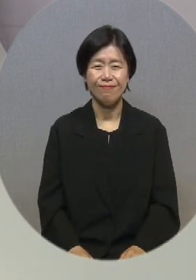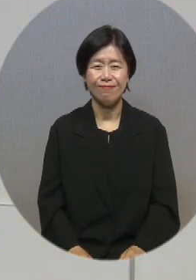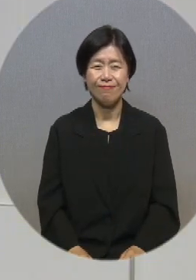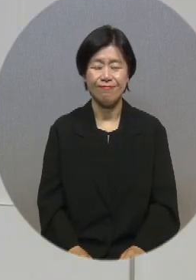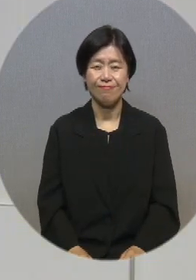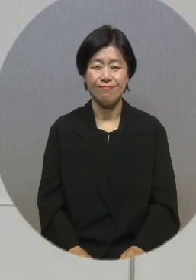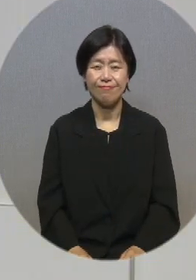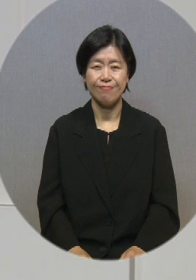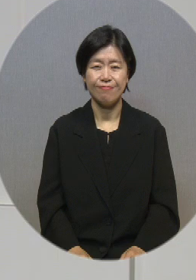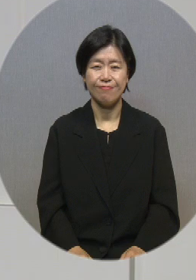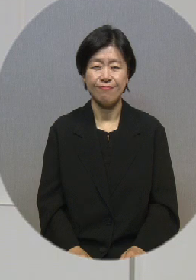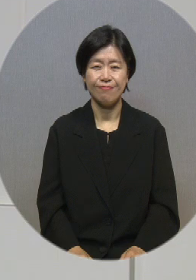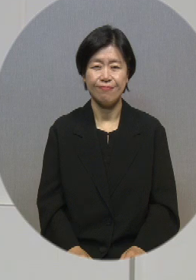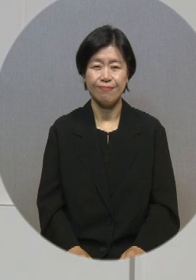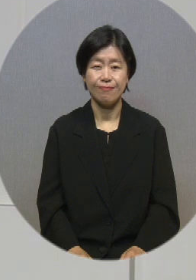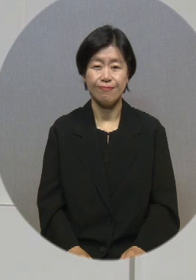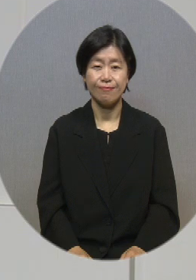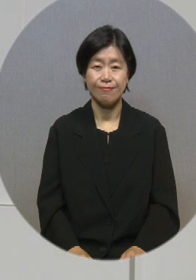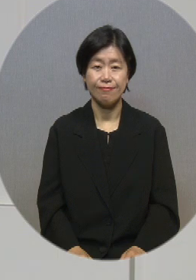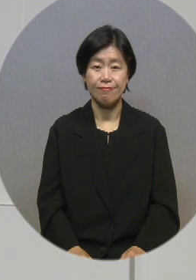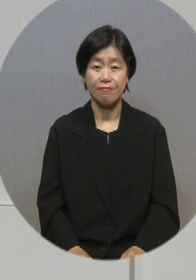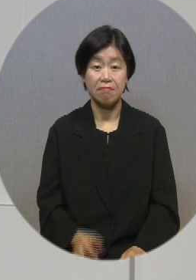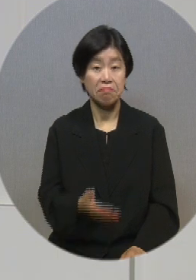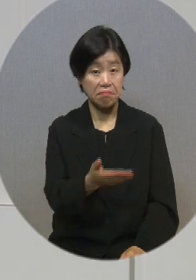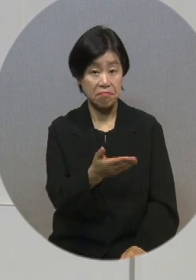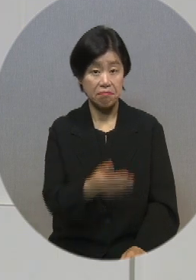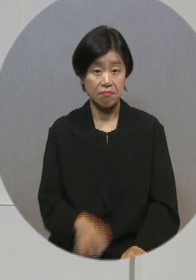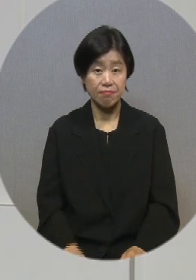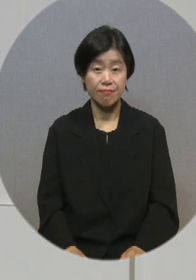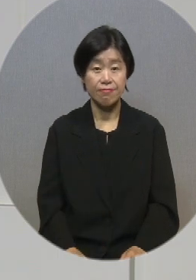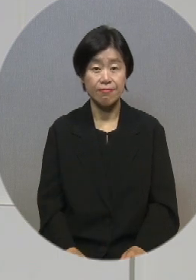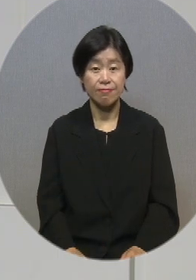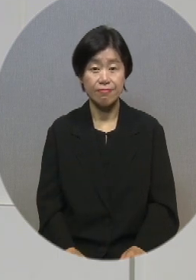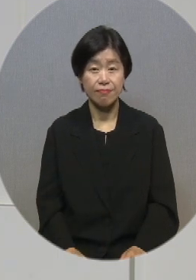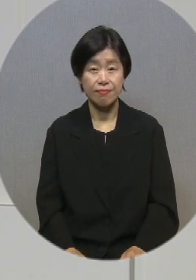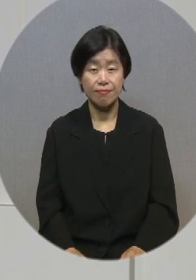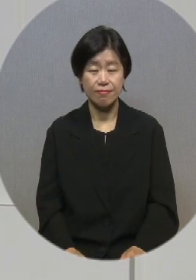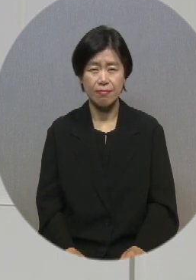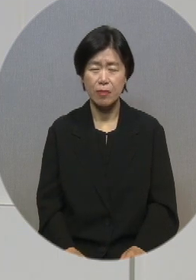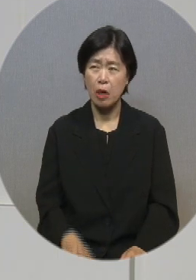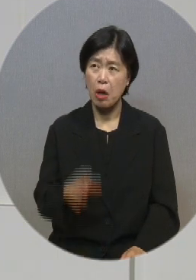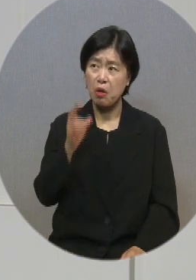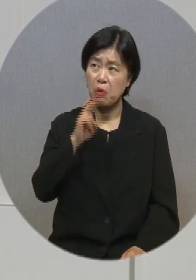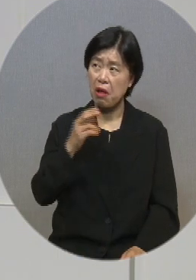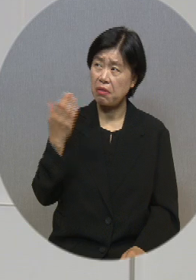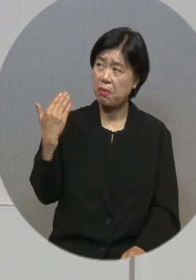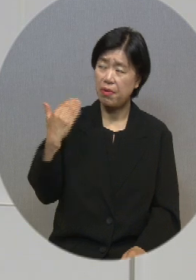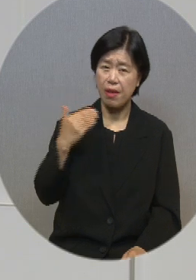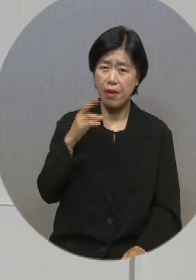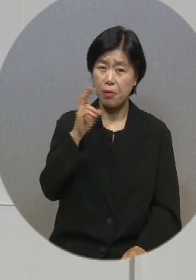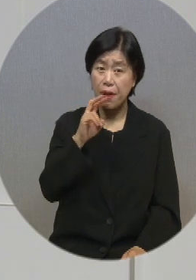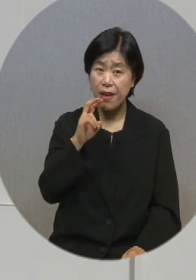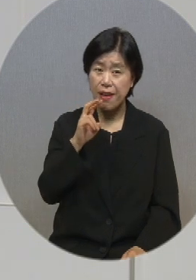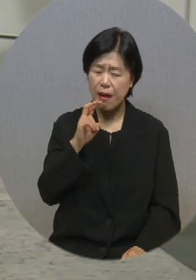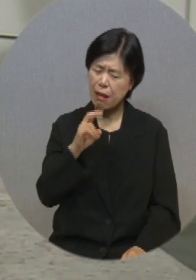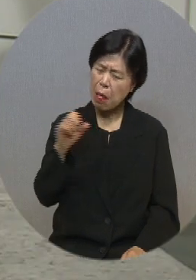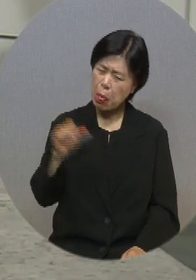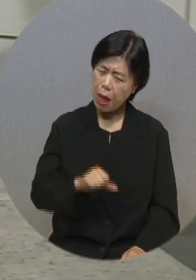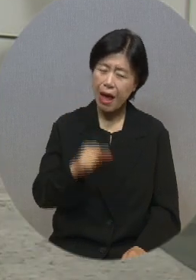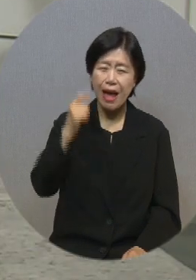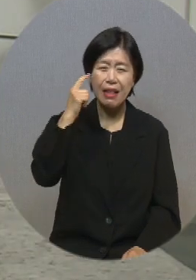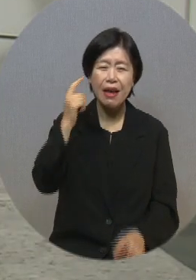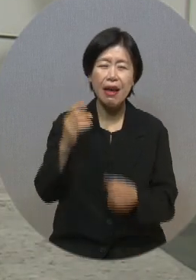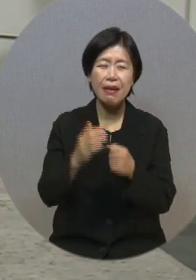예. 근데 이분은 그 혹시 떨어질까봐 네. 월말 결산에 나왔던 얘기를 소문을 안 내셨답니다.